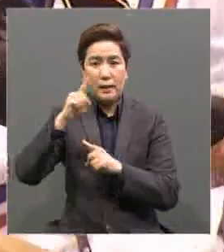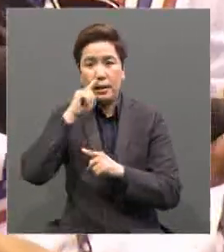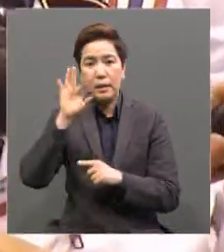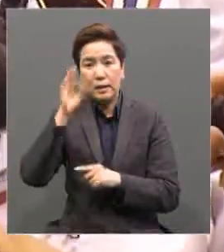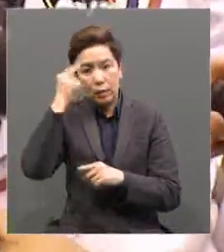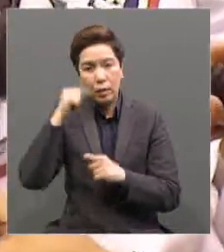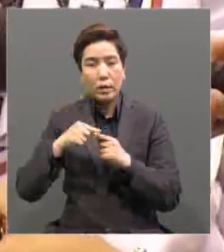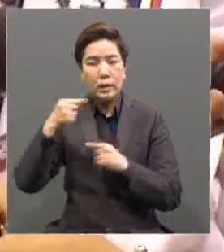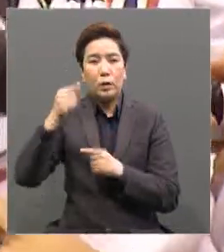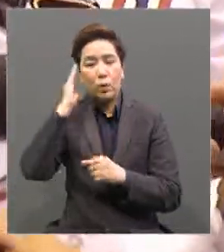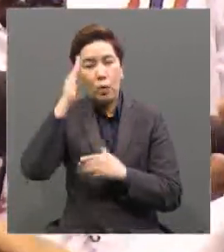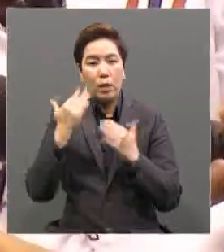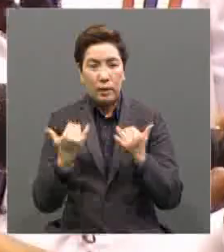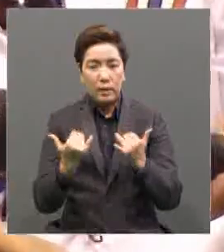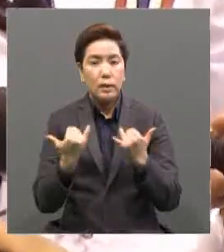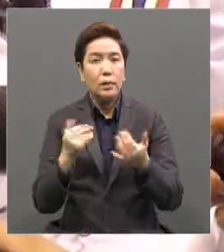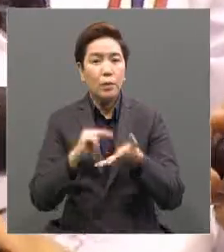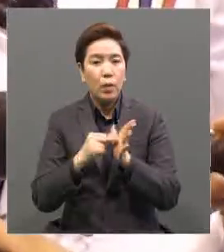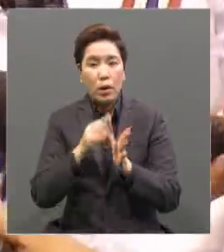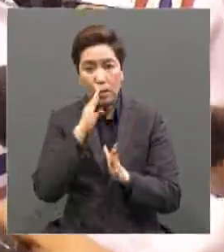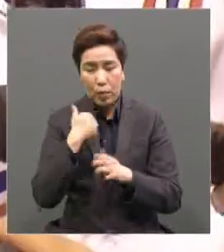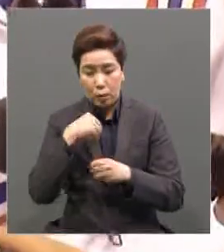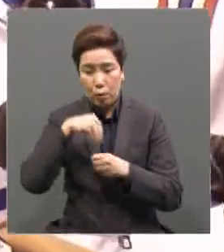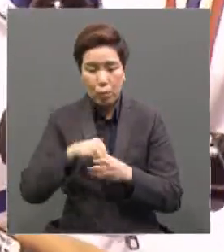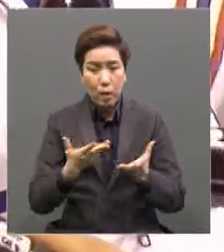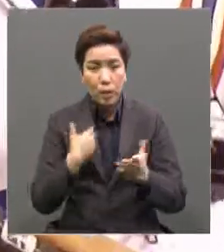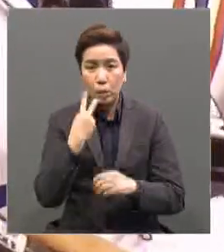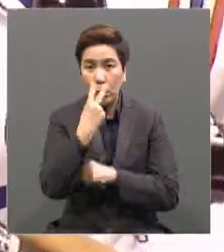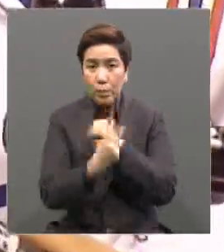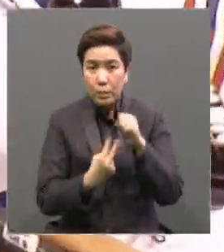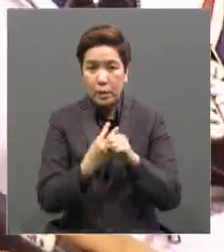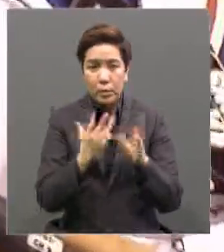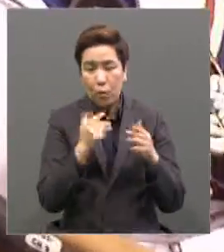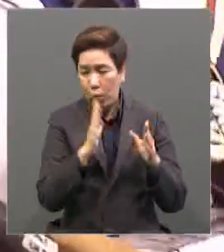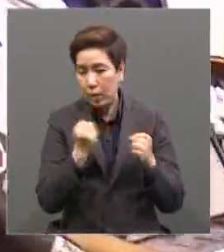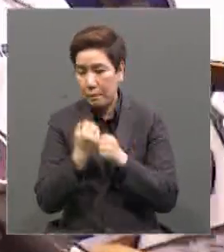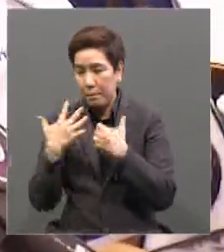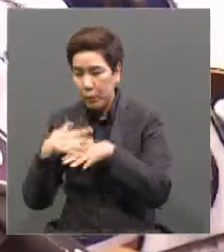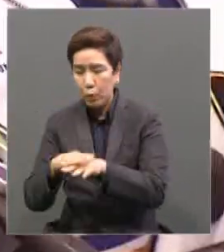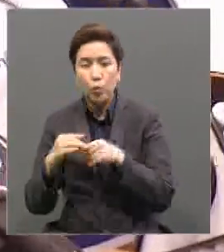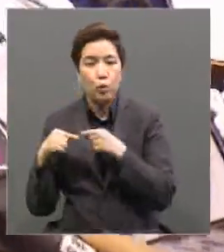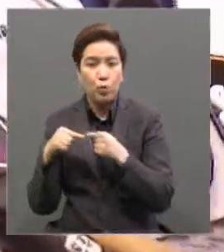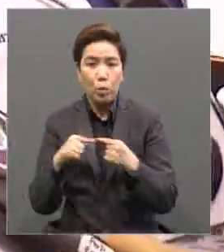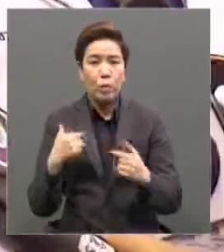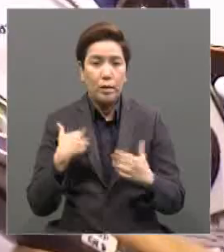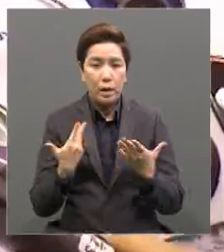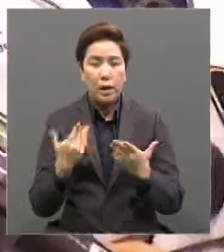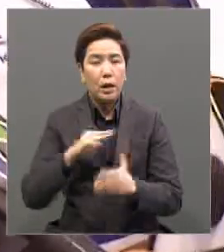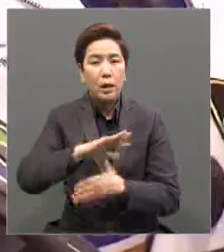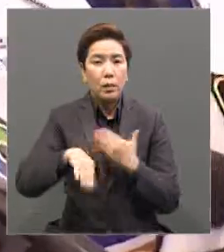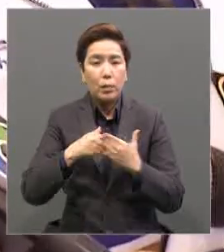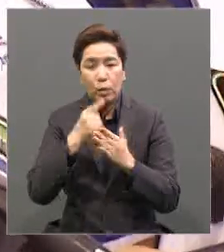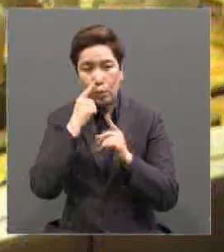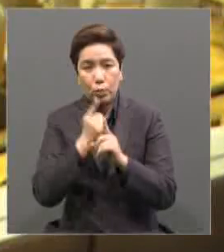กรัฐมนตรีครั้งต่อไปเพราะในการถ้าผมได้อยู่2ปีมันก็มีคนสานต่อตรงนี้เข้าใจว่าทุกอย่างมันเป็นยุทธศา